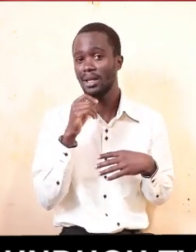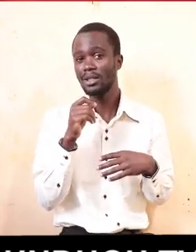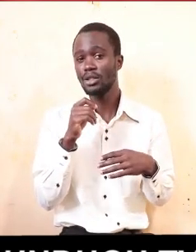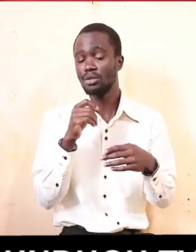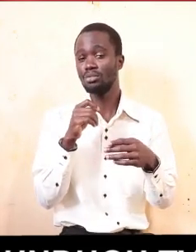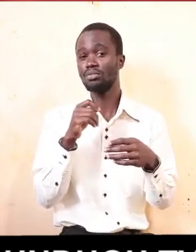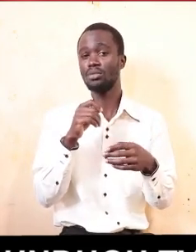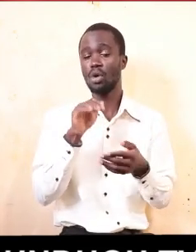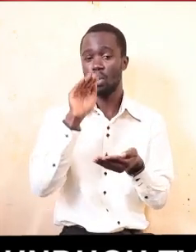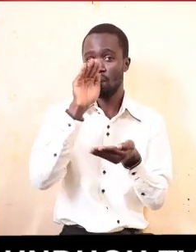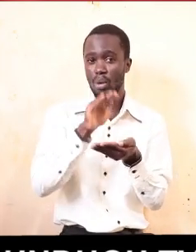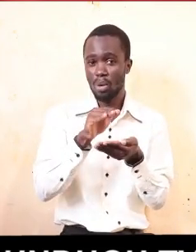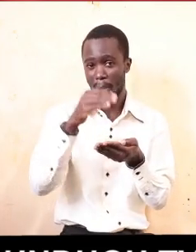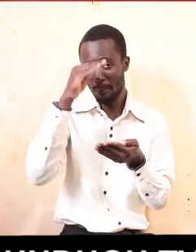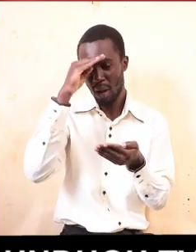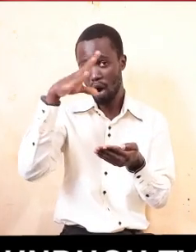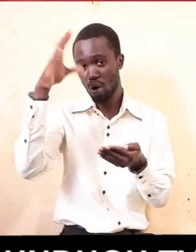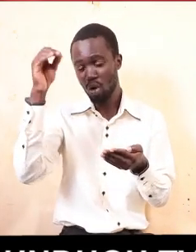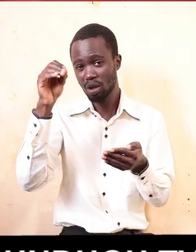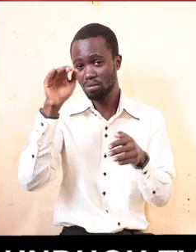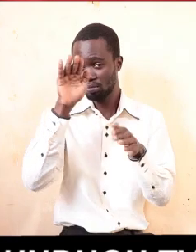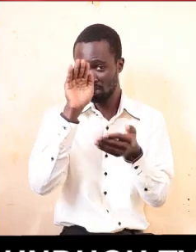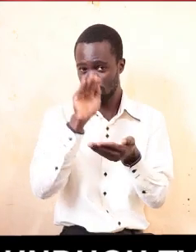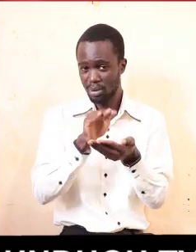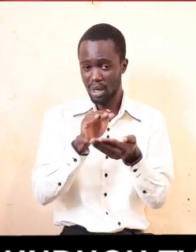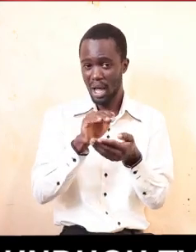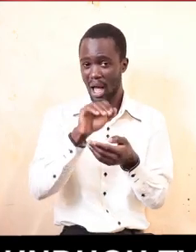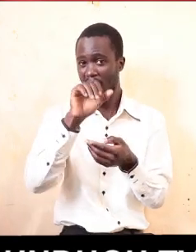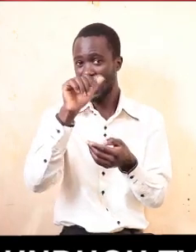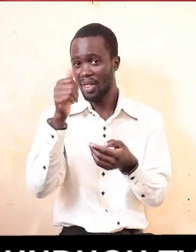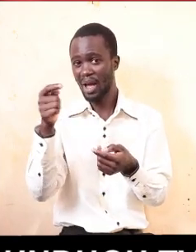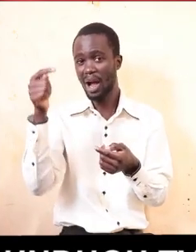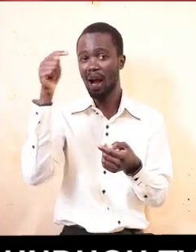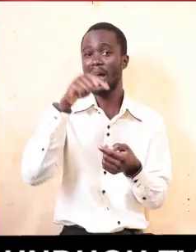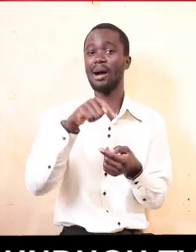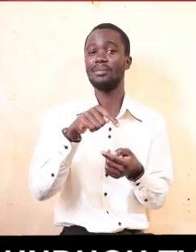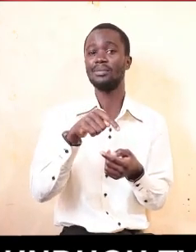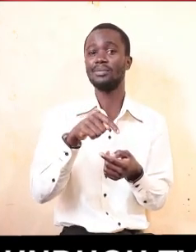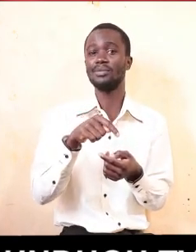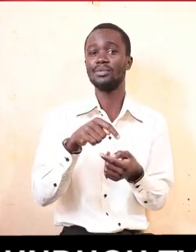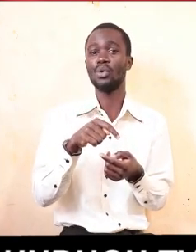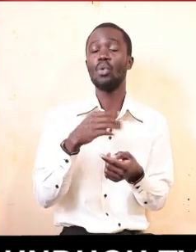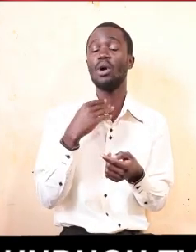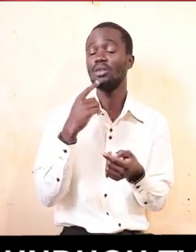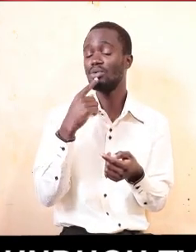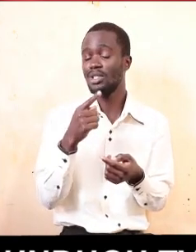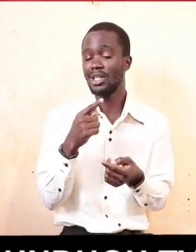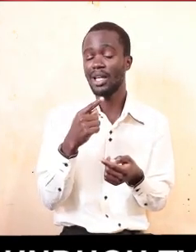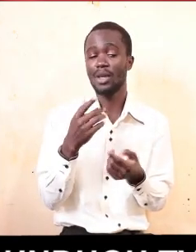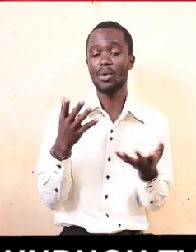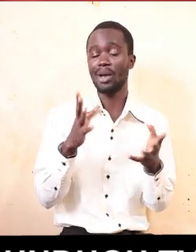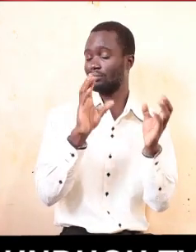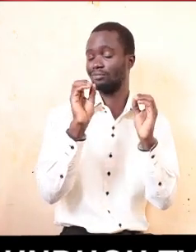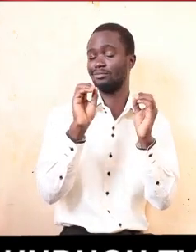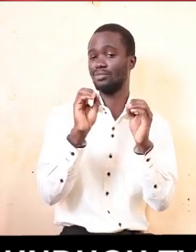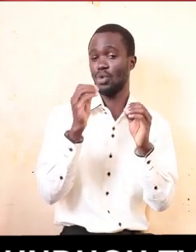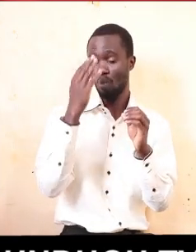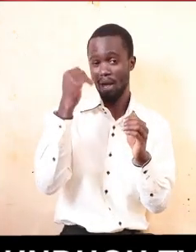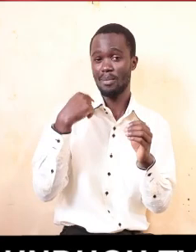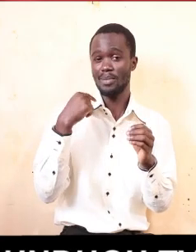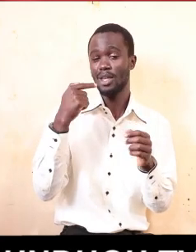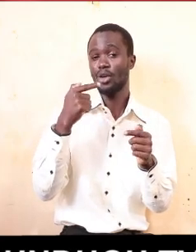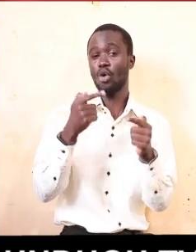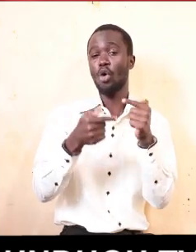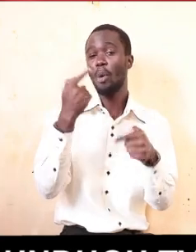mtafunguza kwenda huko. Yo mwingine alipitia hapa, sitaki kusema ni wapi, kwa sababu I'm not a